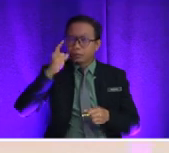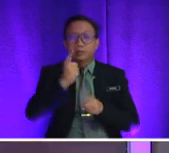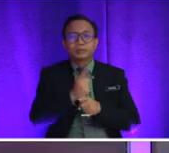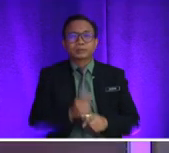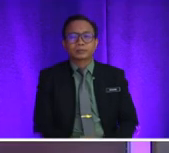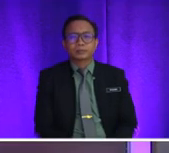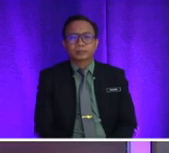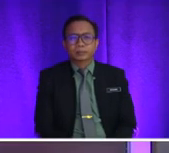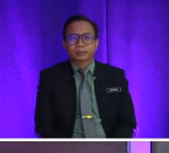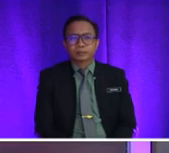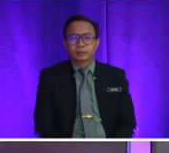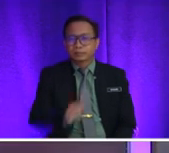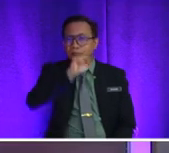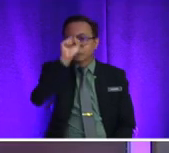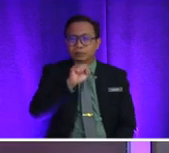Oke Baik soalnya yang keenam